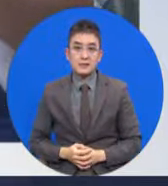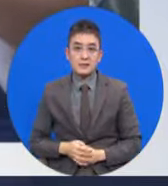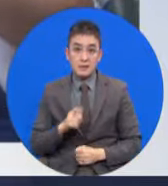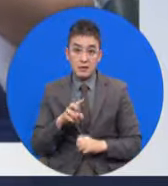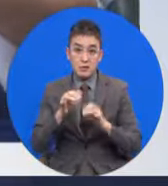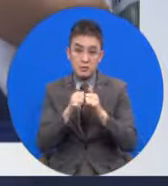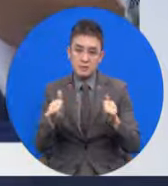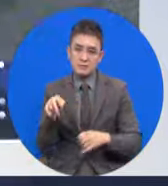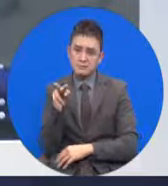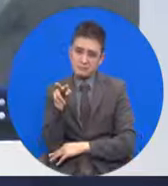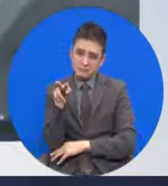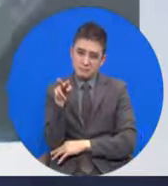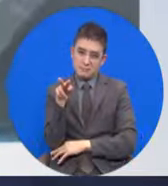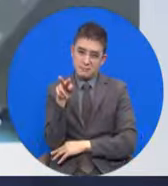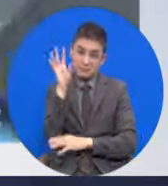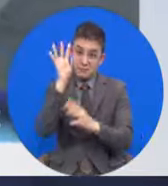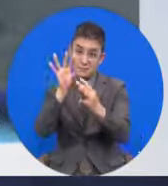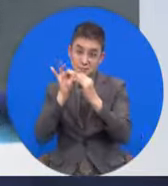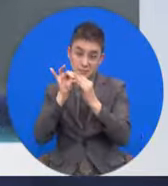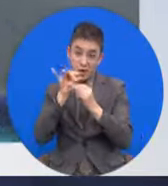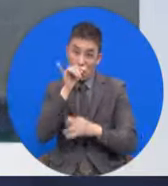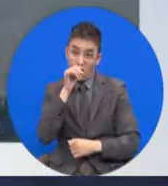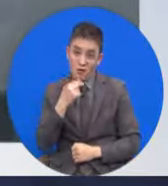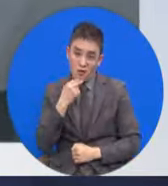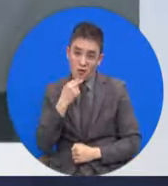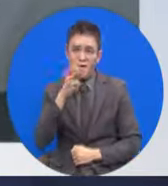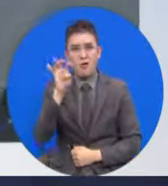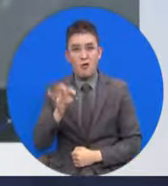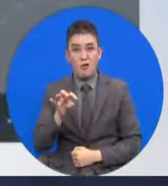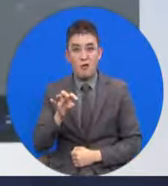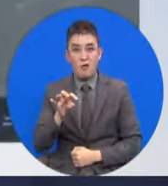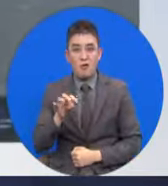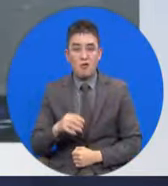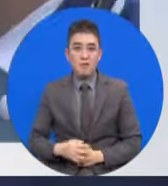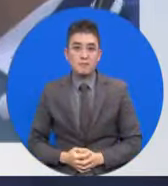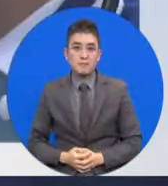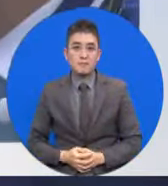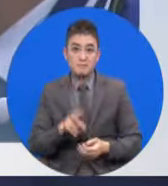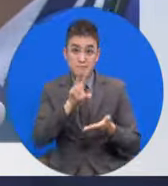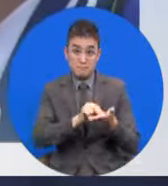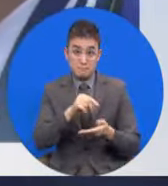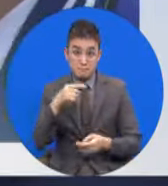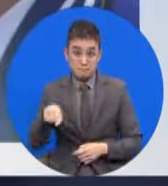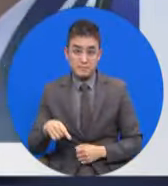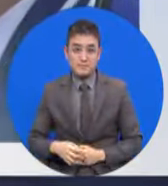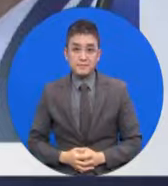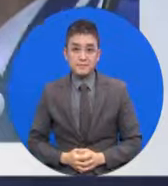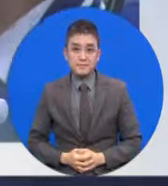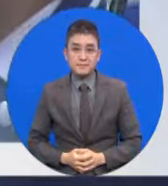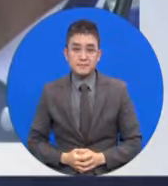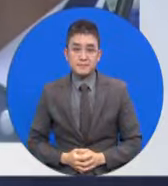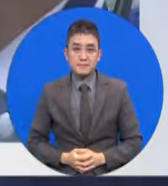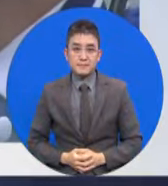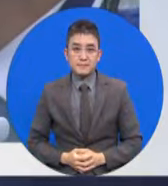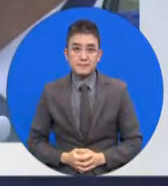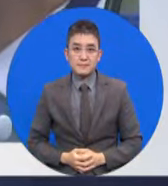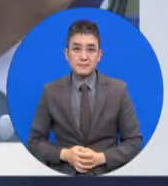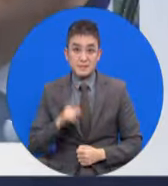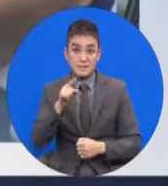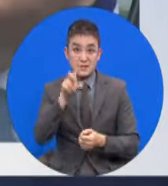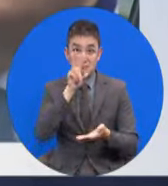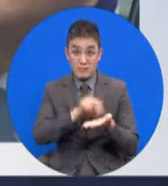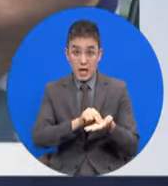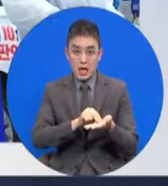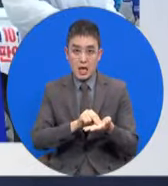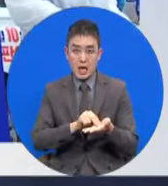얼마나 공감을 갖다 할 수 있을 것이냐. 유권자들은 사실은 다 공감을 하거든요. 그런데 뭐가 문제냐면 하도 오랫동안 이 이슈가